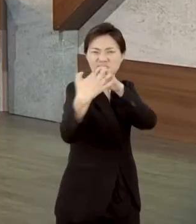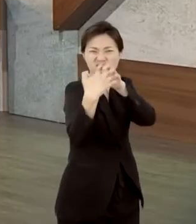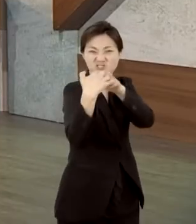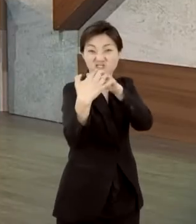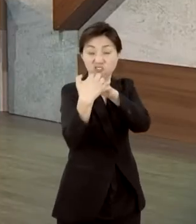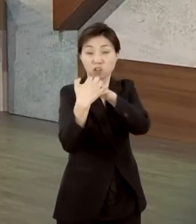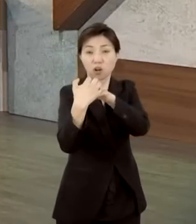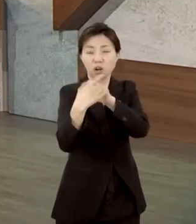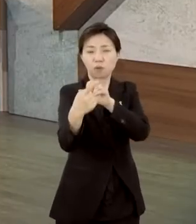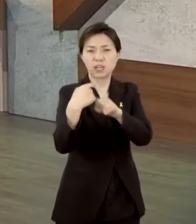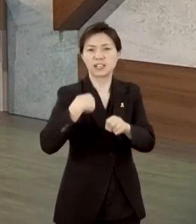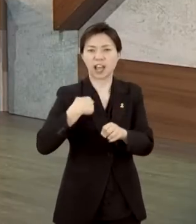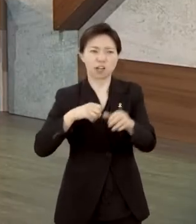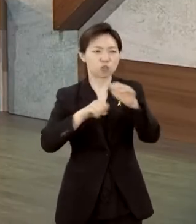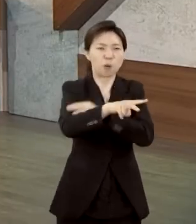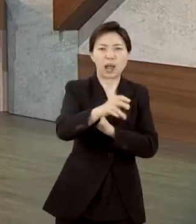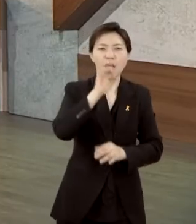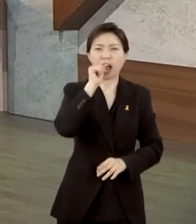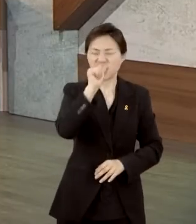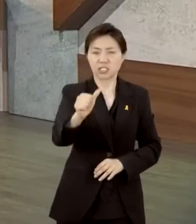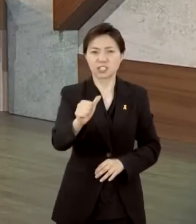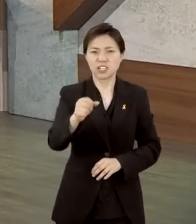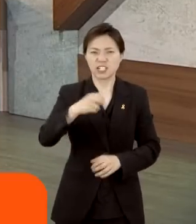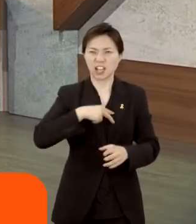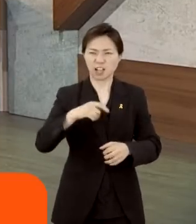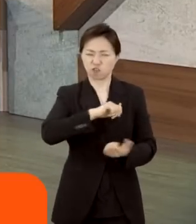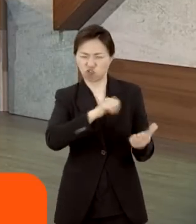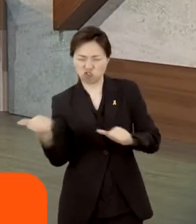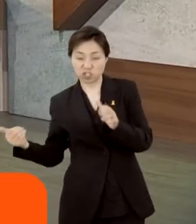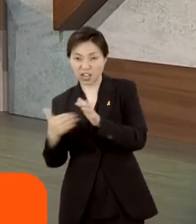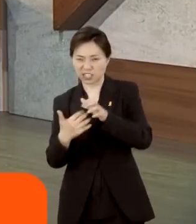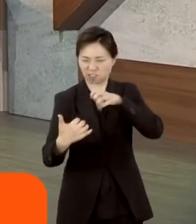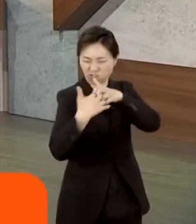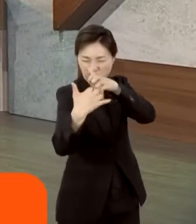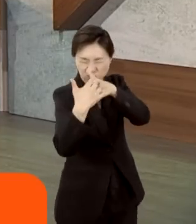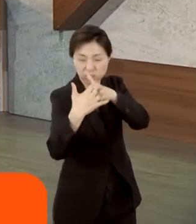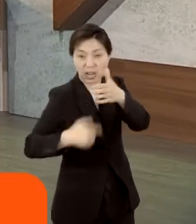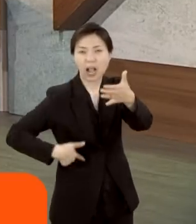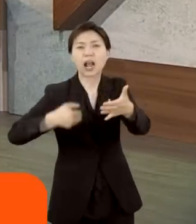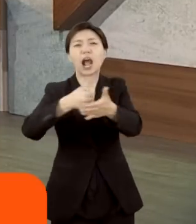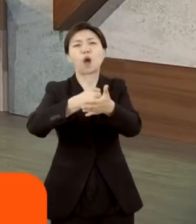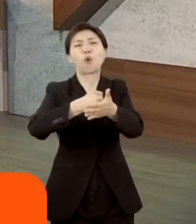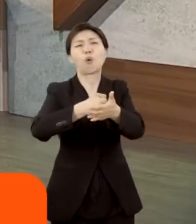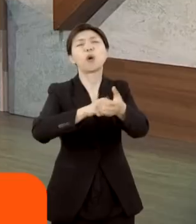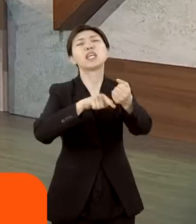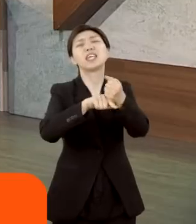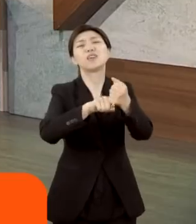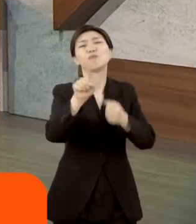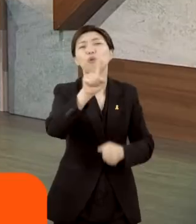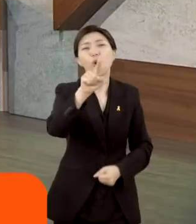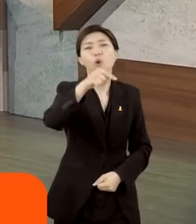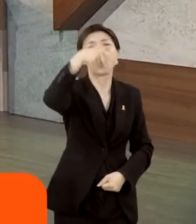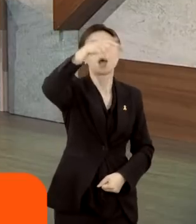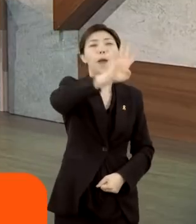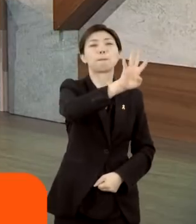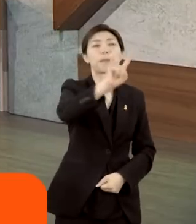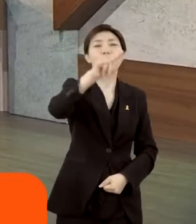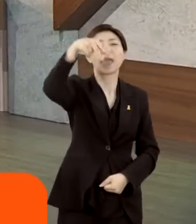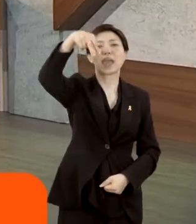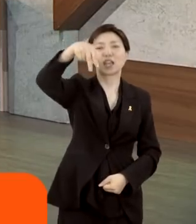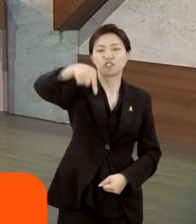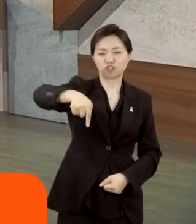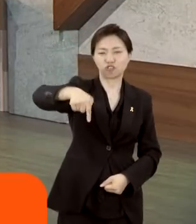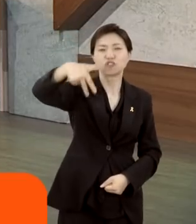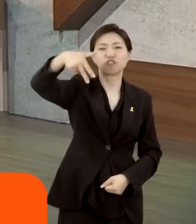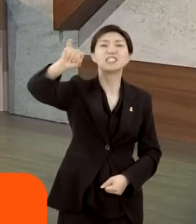작렬하게 싸우다 죽겠다라는 마음으로 배수진을 친다라는 표현이 있잖아요 그래서 윤아 스님이 이번